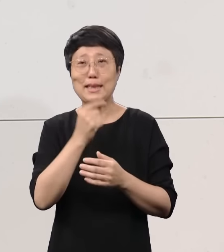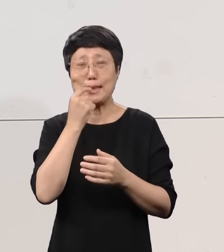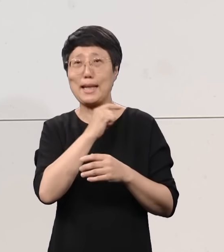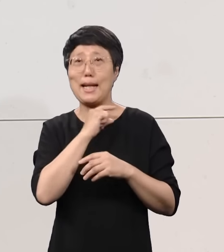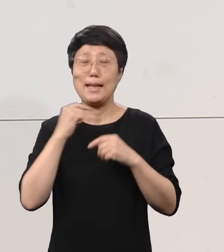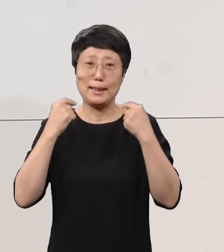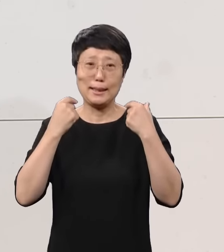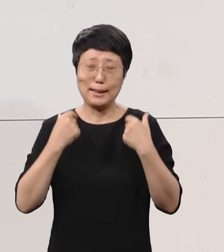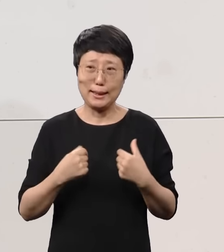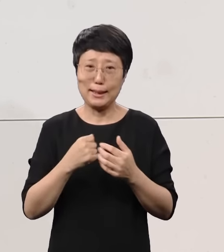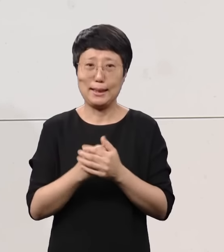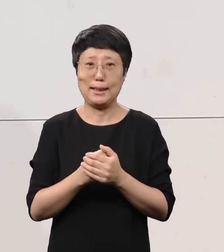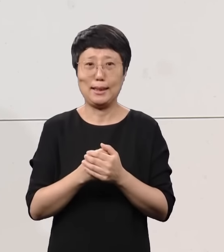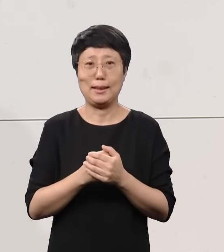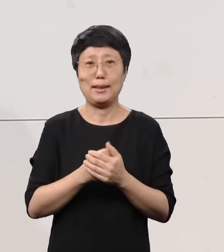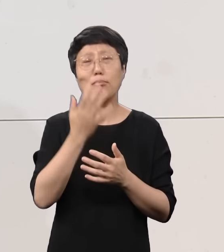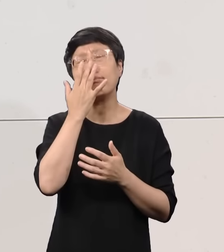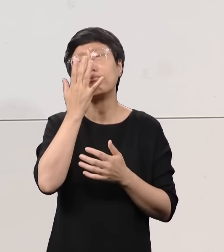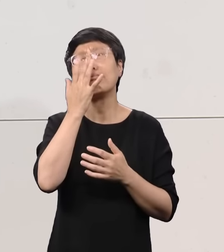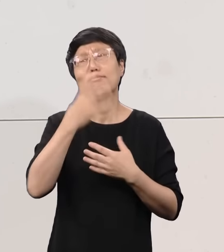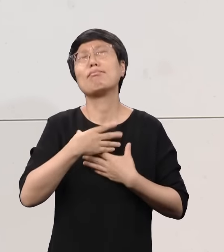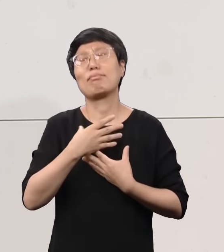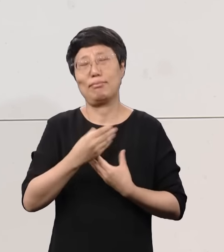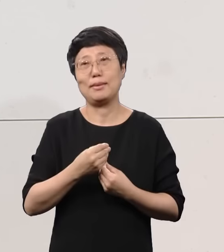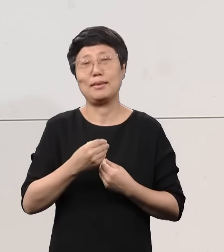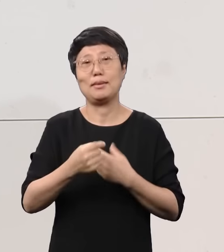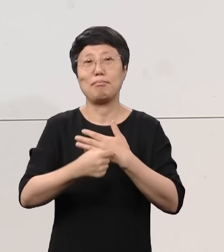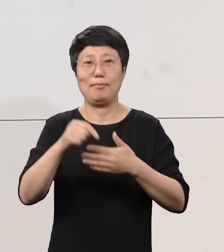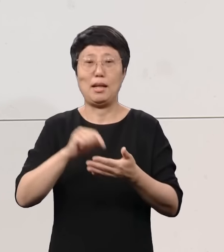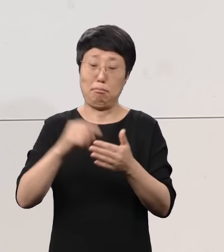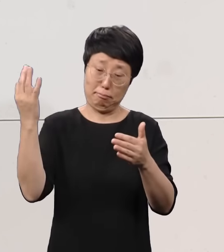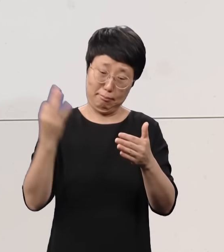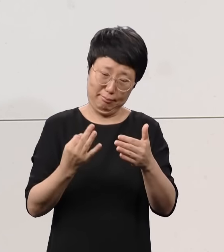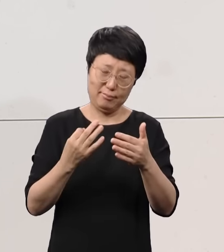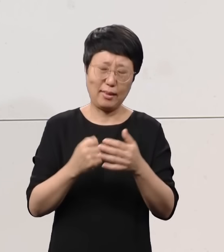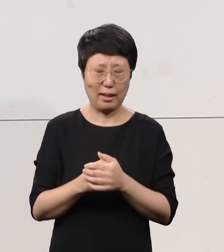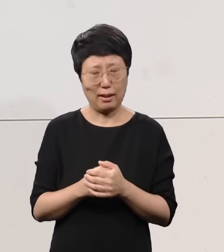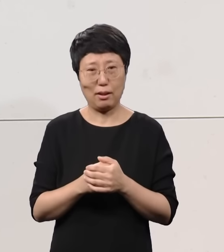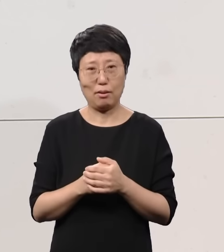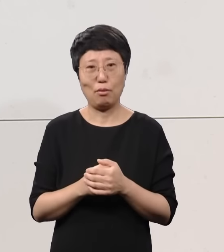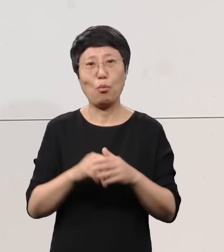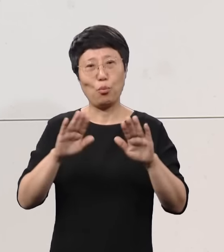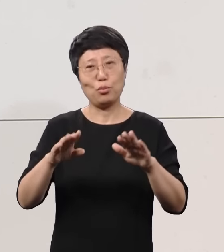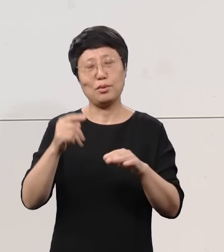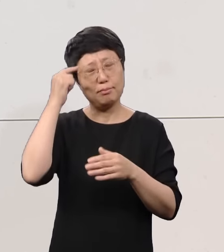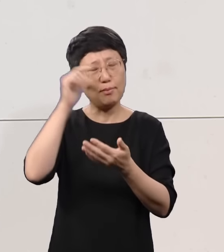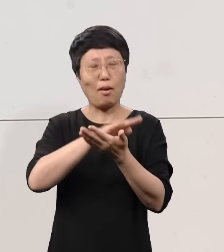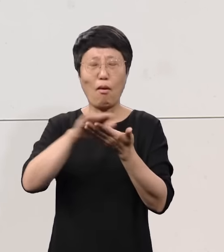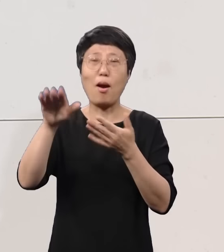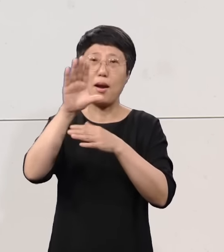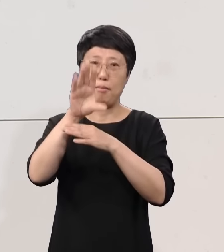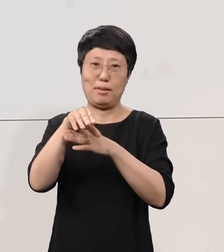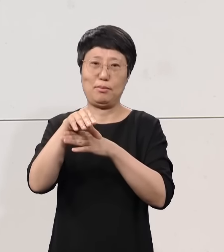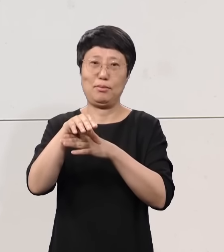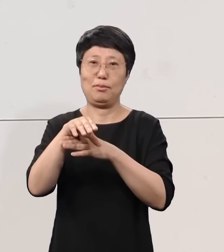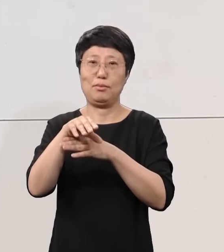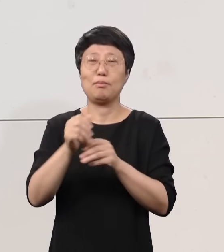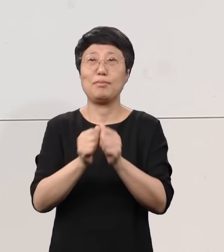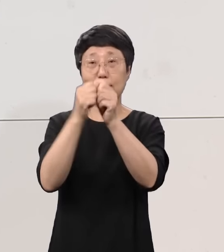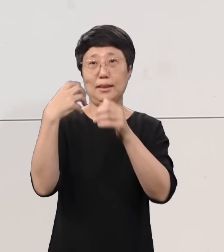있습니다 그럼에도 불구하고이 평화 방송에 임하게 되는 것은 저는 우리 신자들이 너무 예쁘고